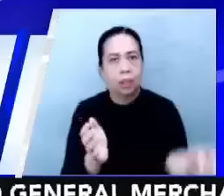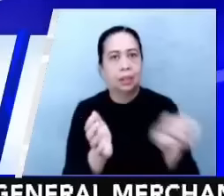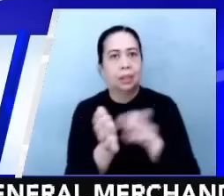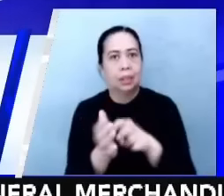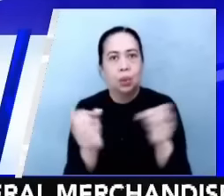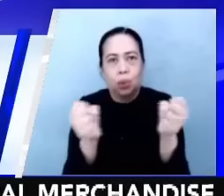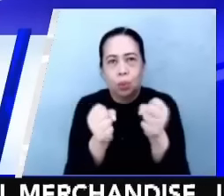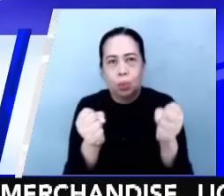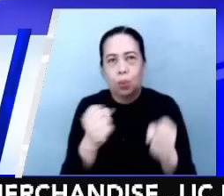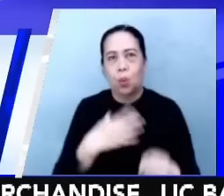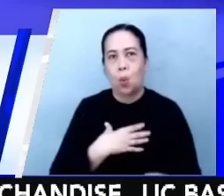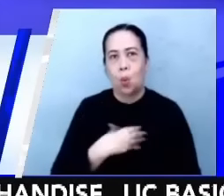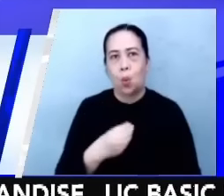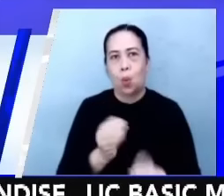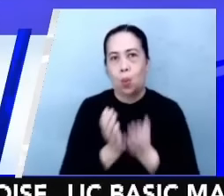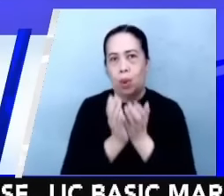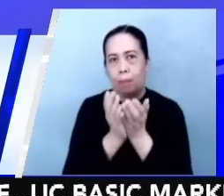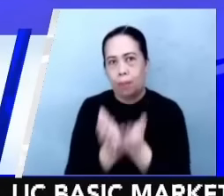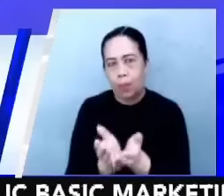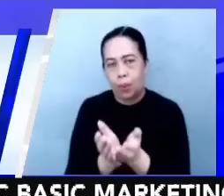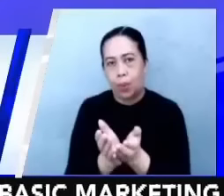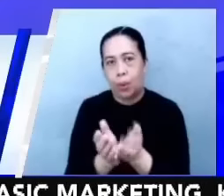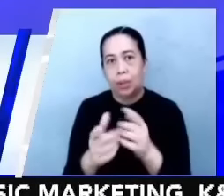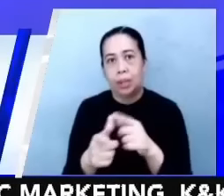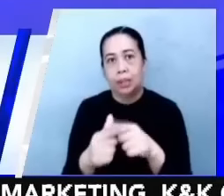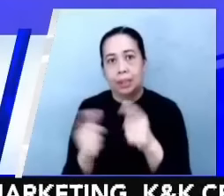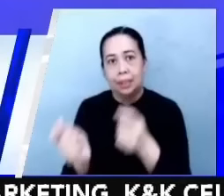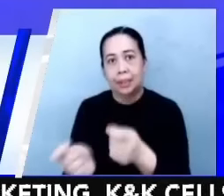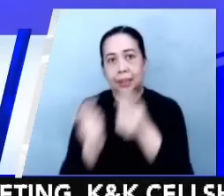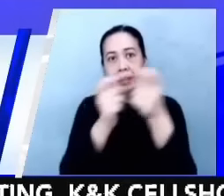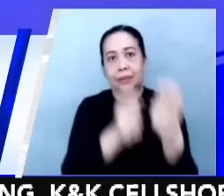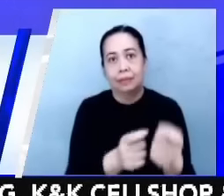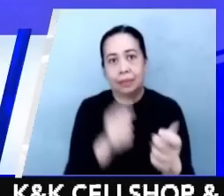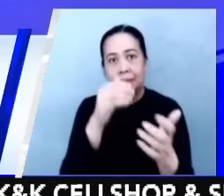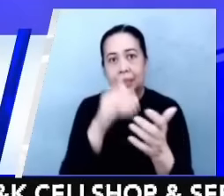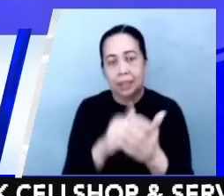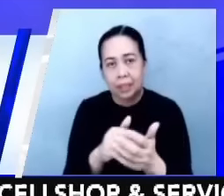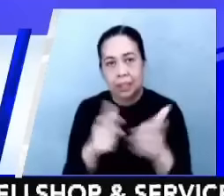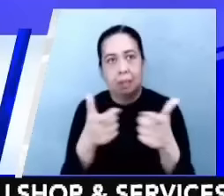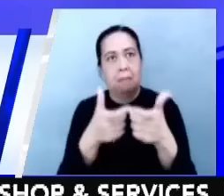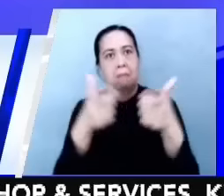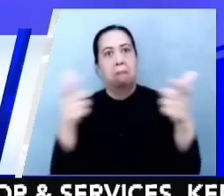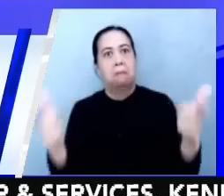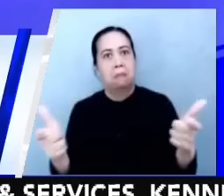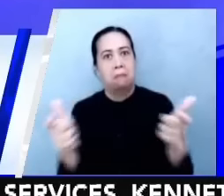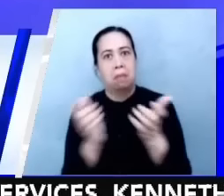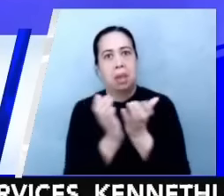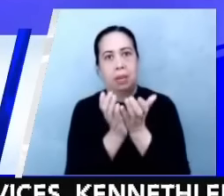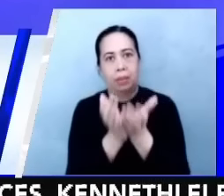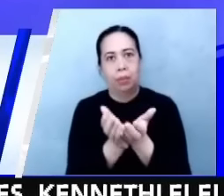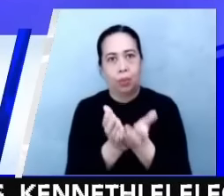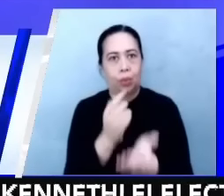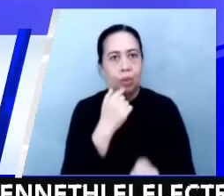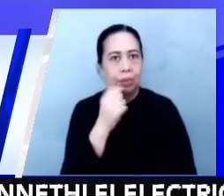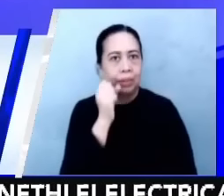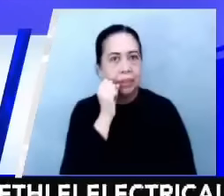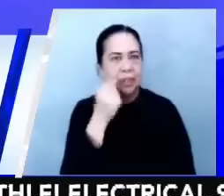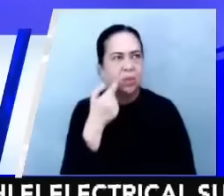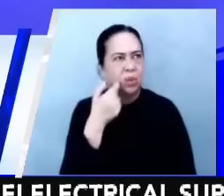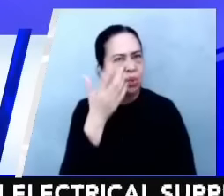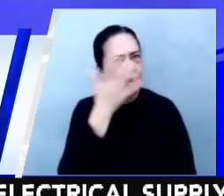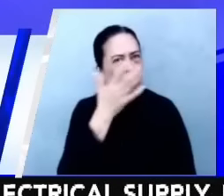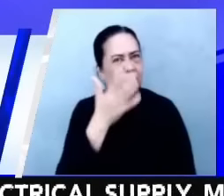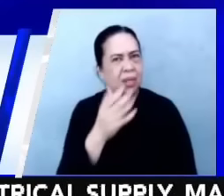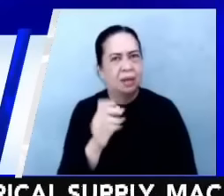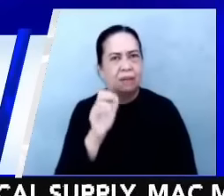barko tapos nung nag-transfer na naman sa isang mas malaking barko na sabi ni shago parang fishing ship